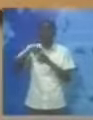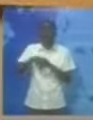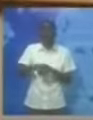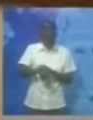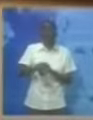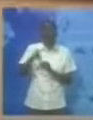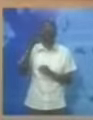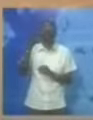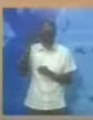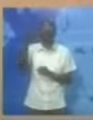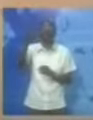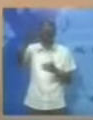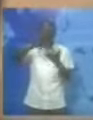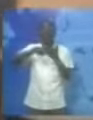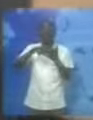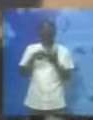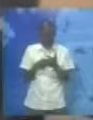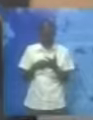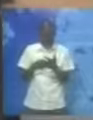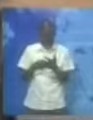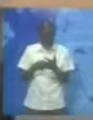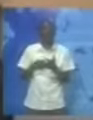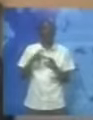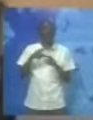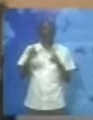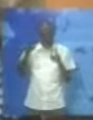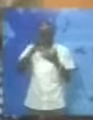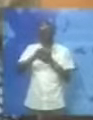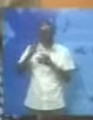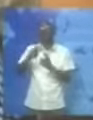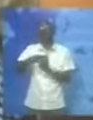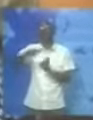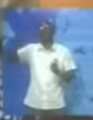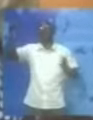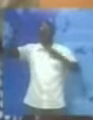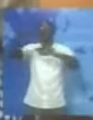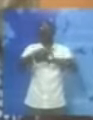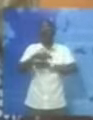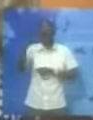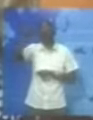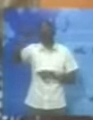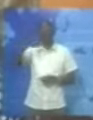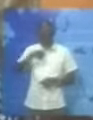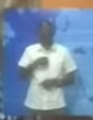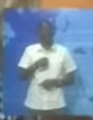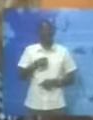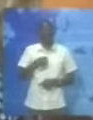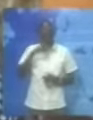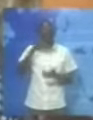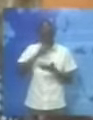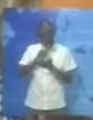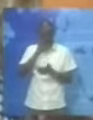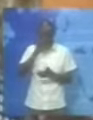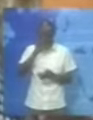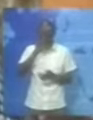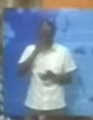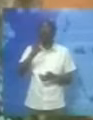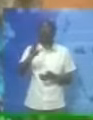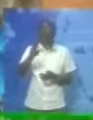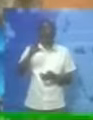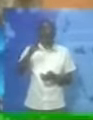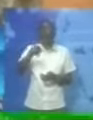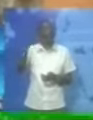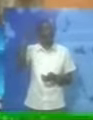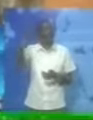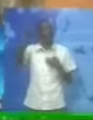de vue de leur signification. Ben, c'est un grand jour pour moi parce que c'est vrai que il y